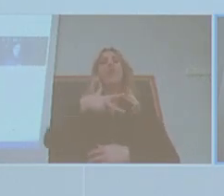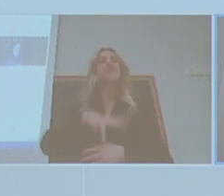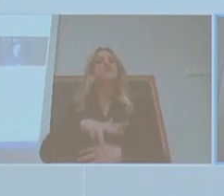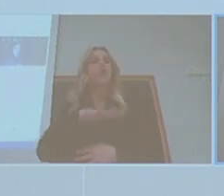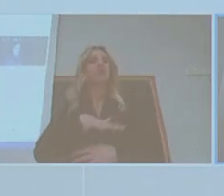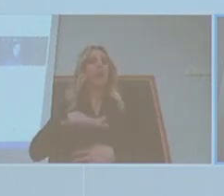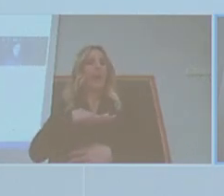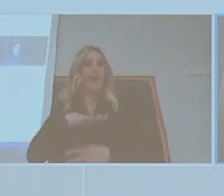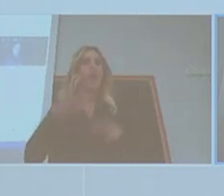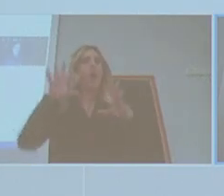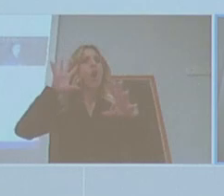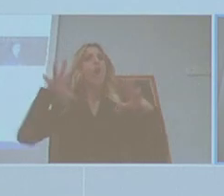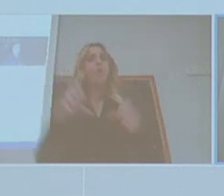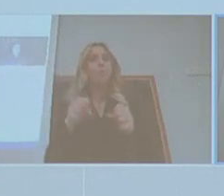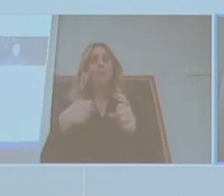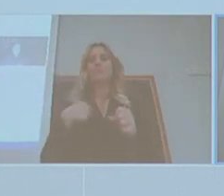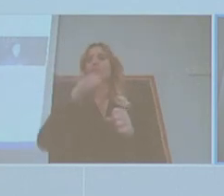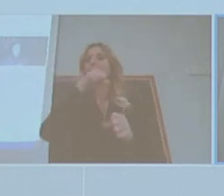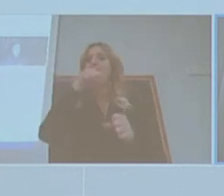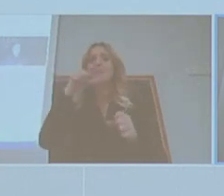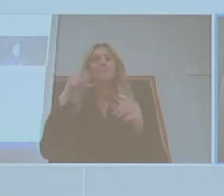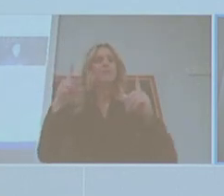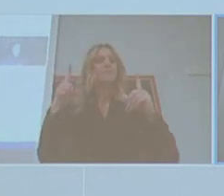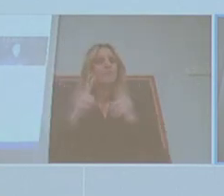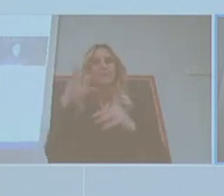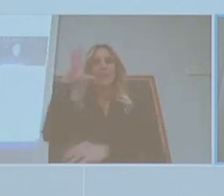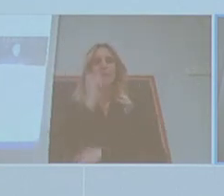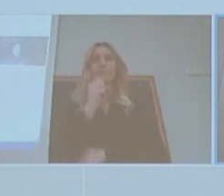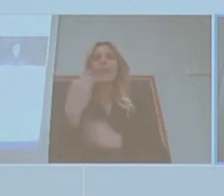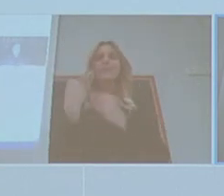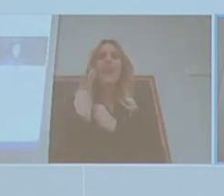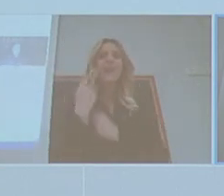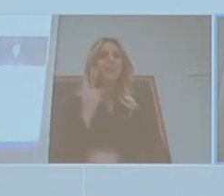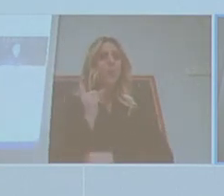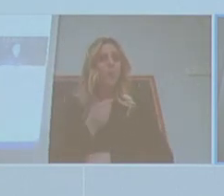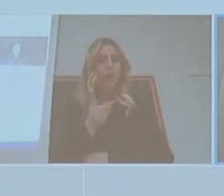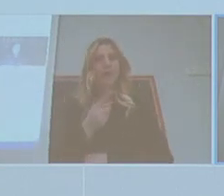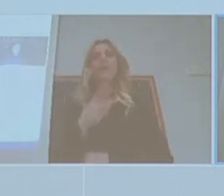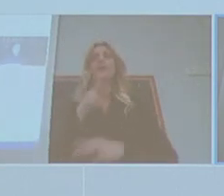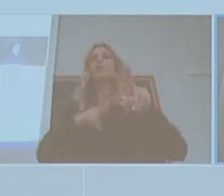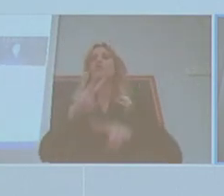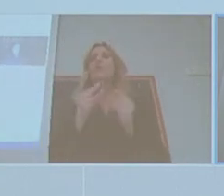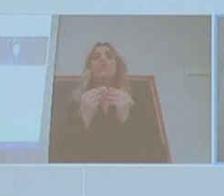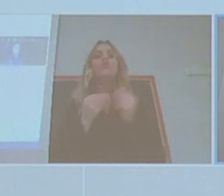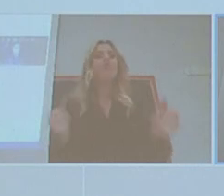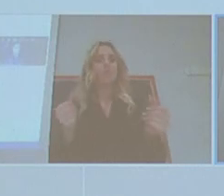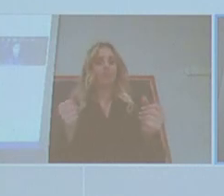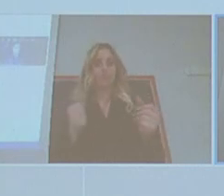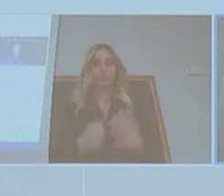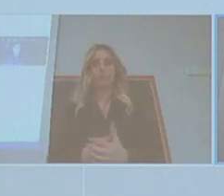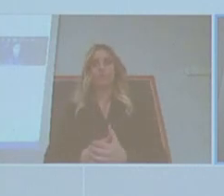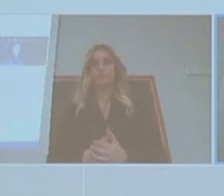l'occupazione, cerchiamo di capire con una breve analisi quali sono stati i danni e cerchiamo di individuare un po' le soluzioni.